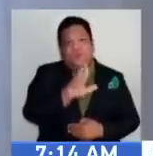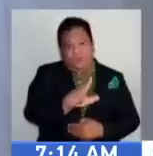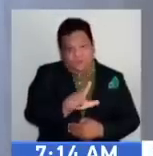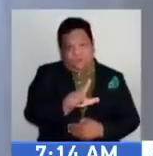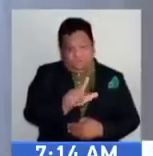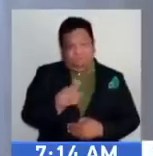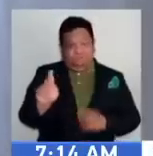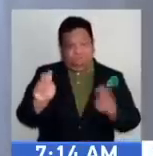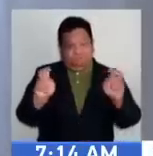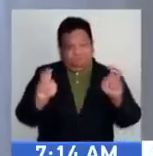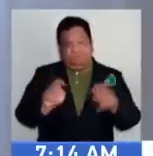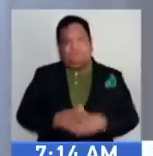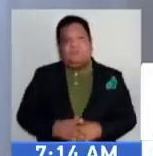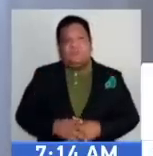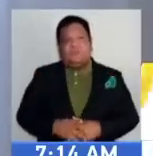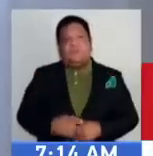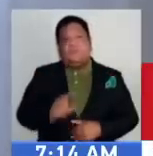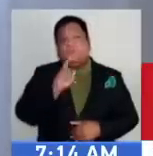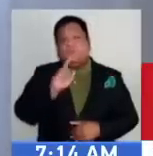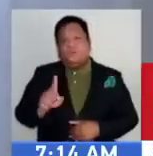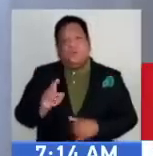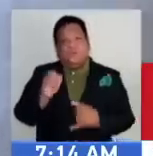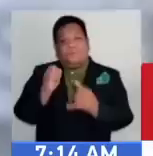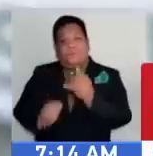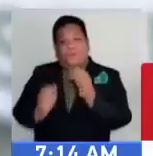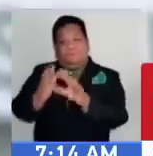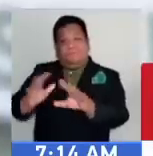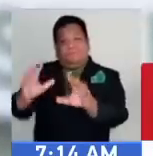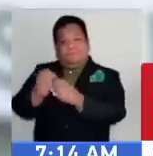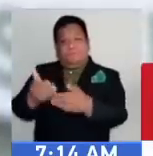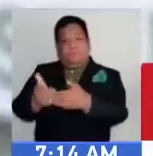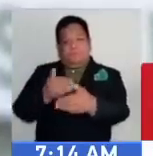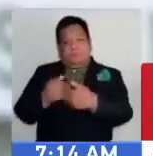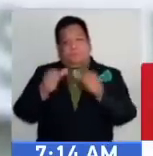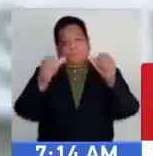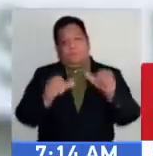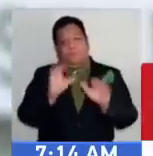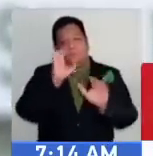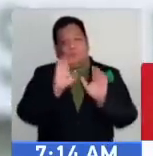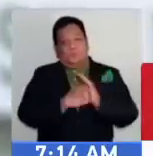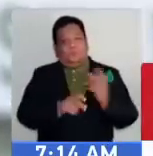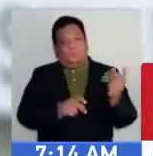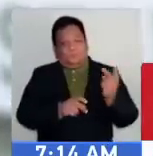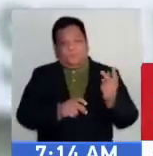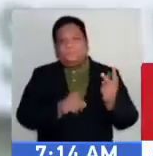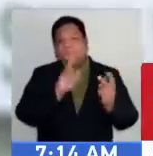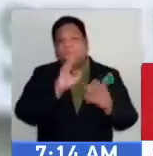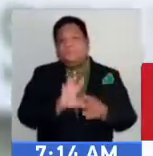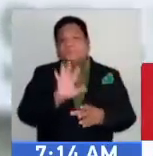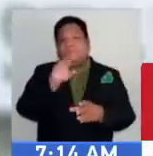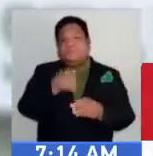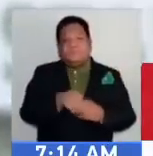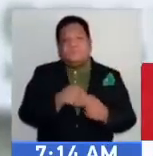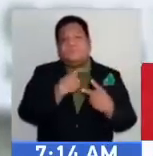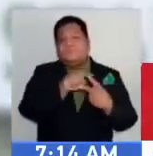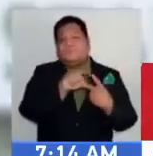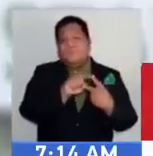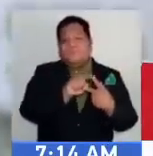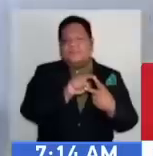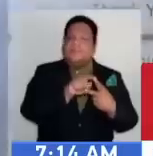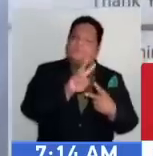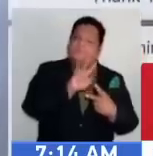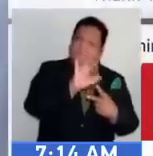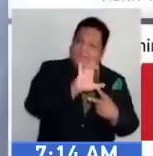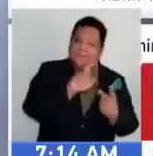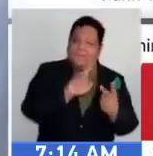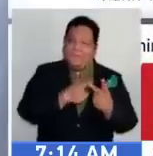episode, pinost ni Mae sa social media ang larawan nila ni Bossing. Gumanap sila sa sitcom bilang ang mag-amang sina Barack at Stacey Otoga.